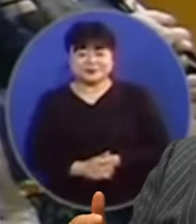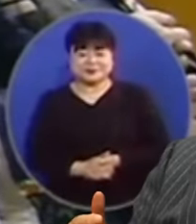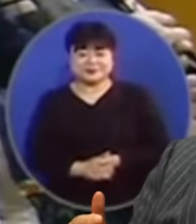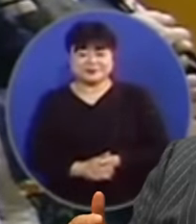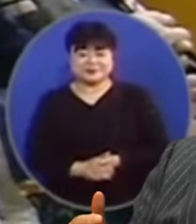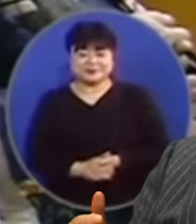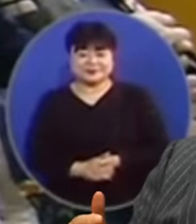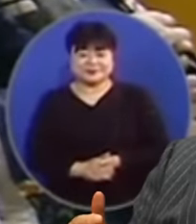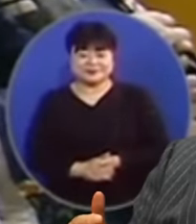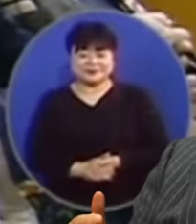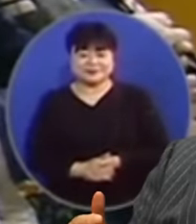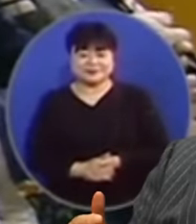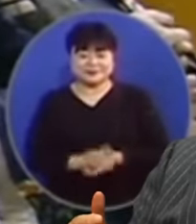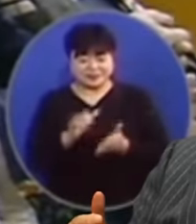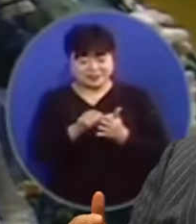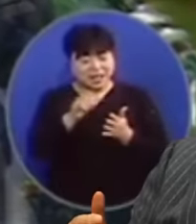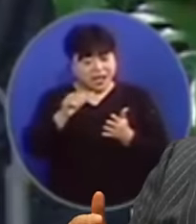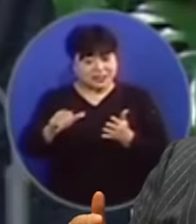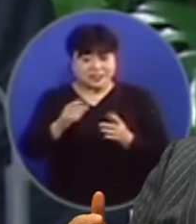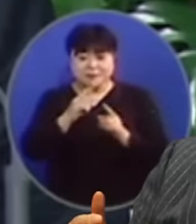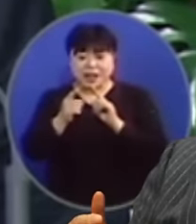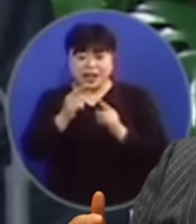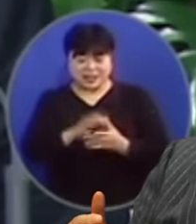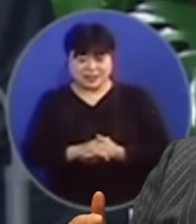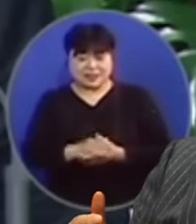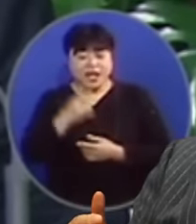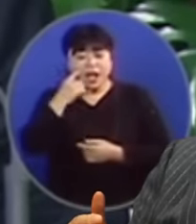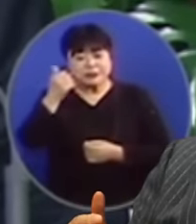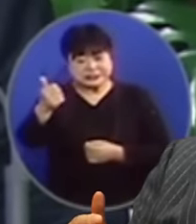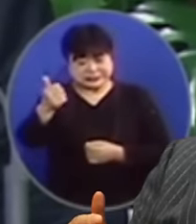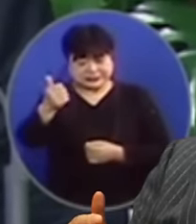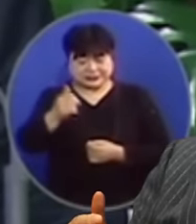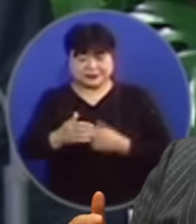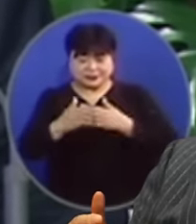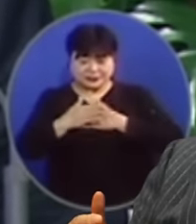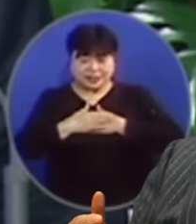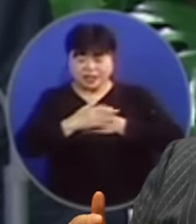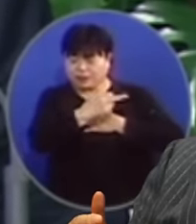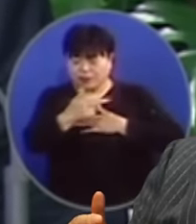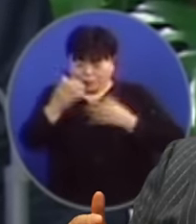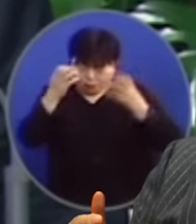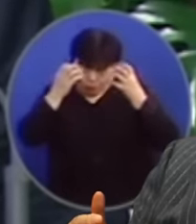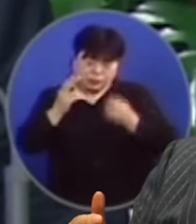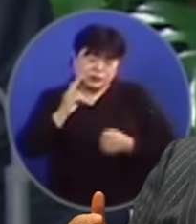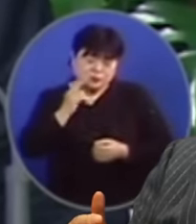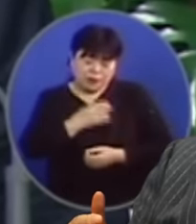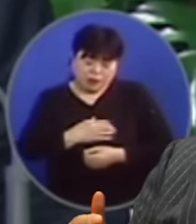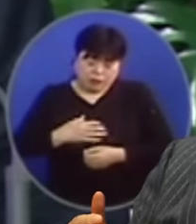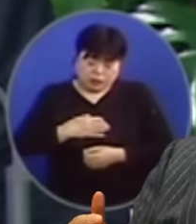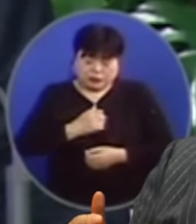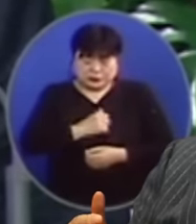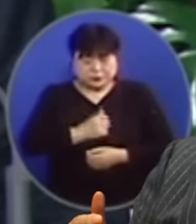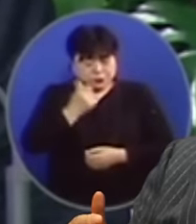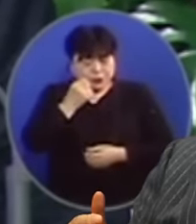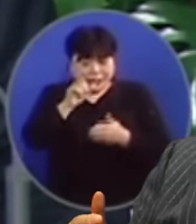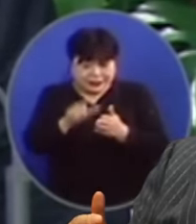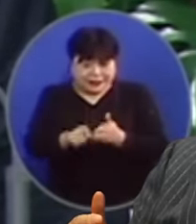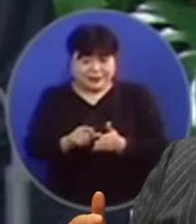그러니까 걔가 내게 한 말이, 아버지 내가 너무 고통스러워 괴로워 견딜 수가 없을